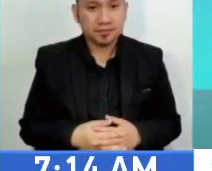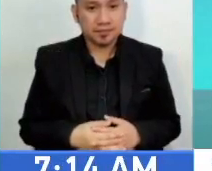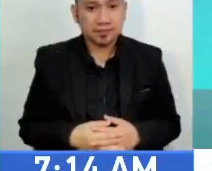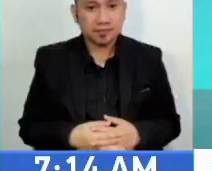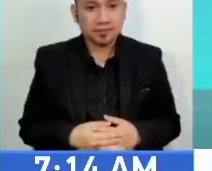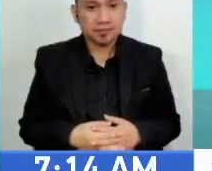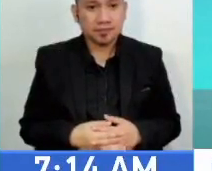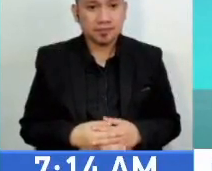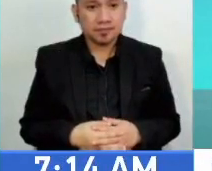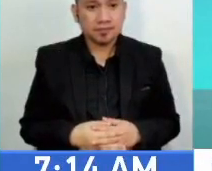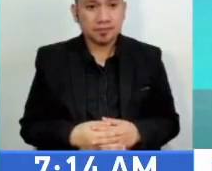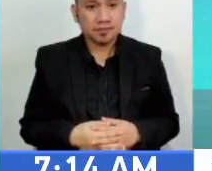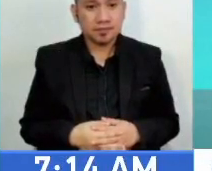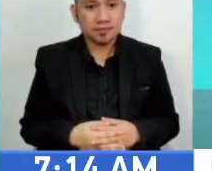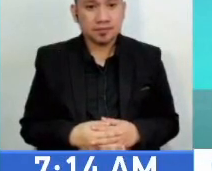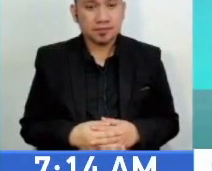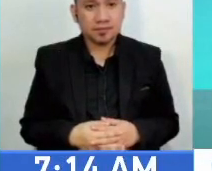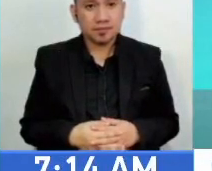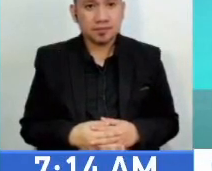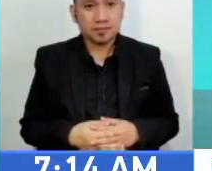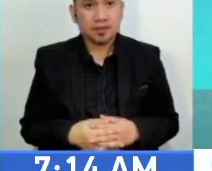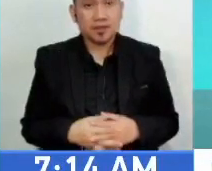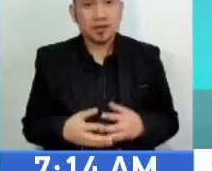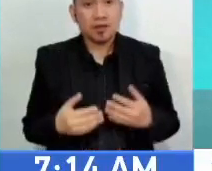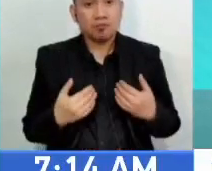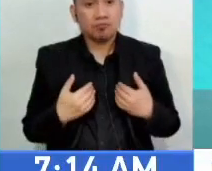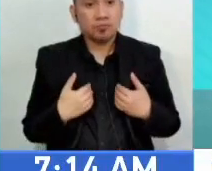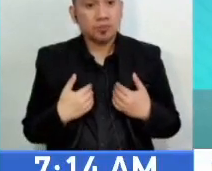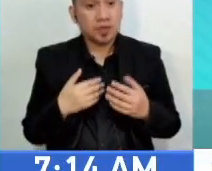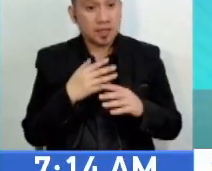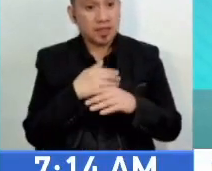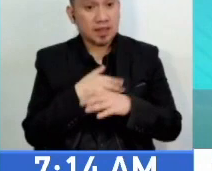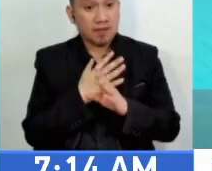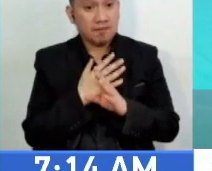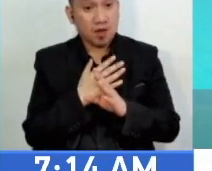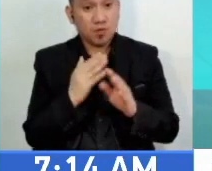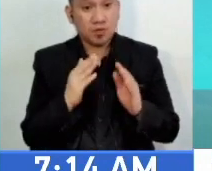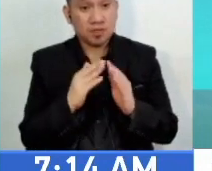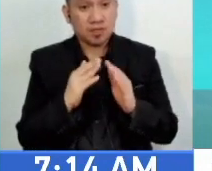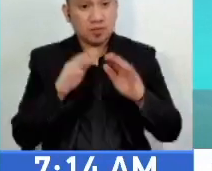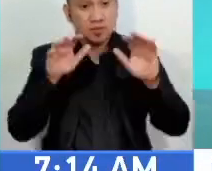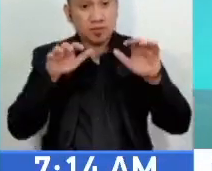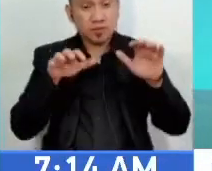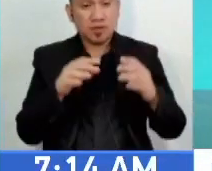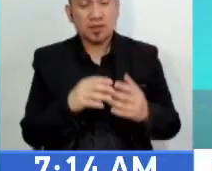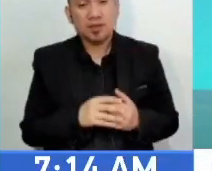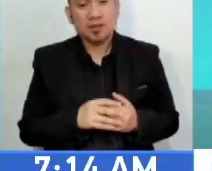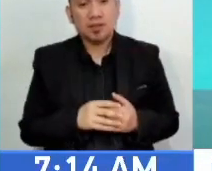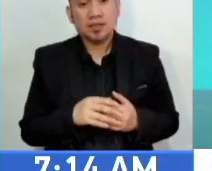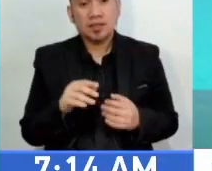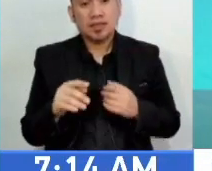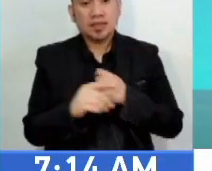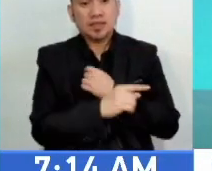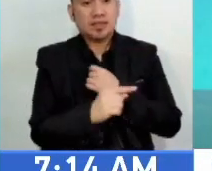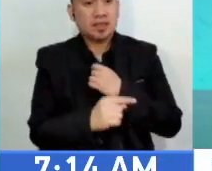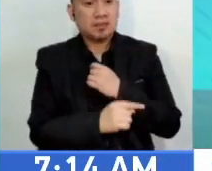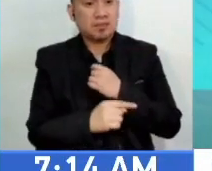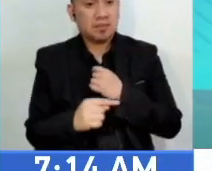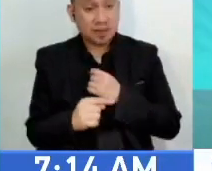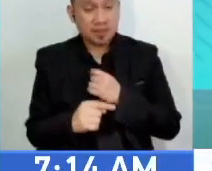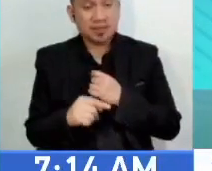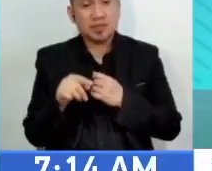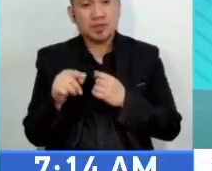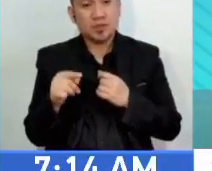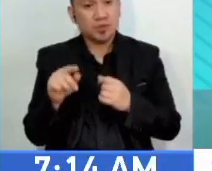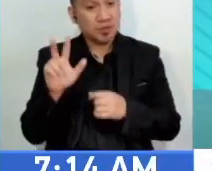Binayo na malakas sa hangin at ulan ang Davao City kahapon. Samantala sa Zambales naman, inilibing na ang tatlong mangingisdang nasawi matapos mabangga